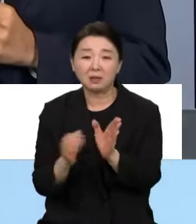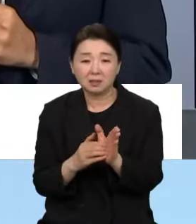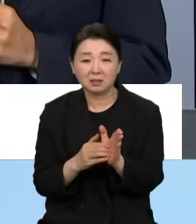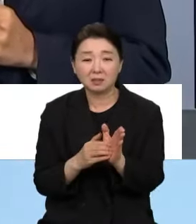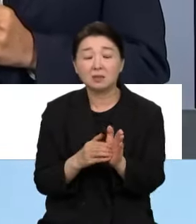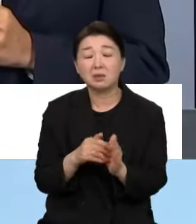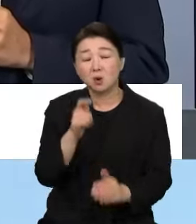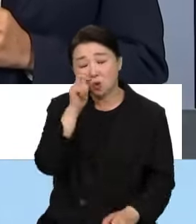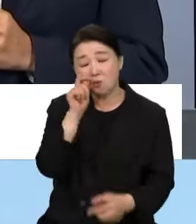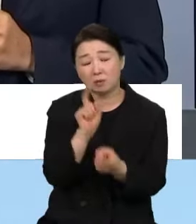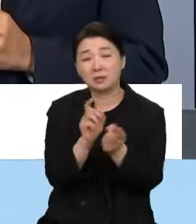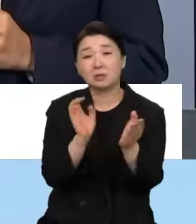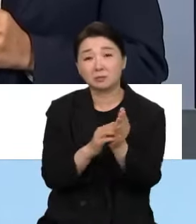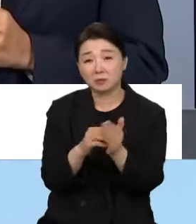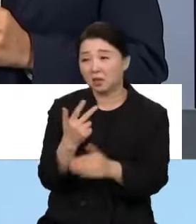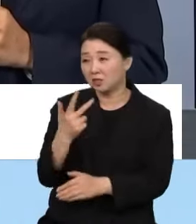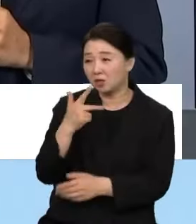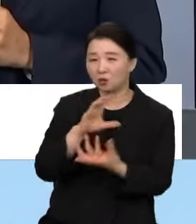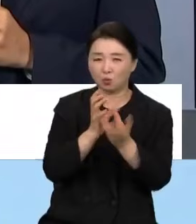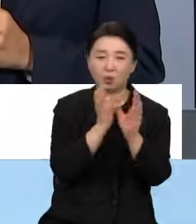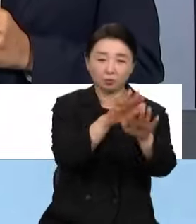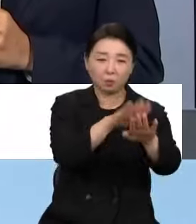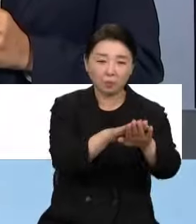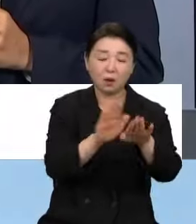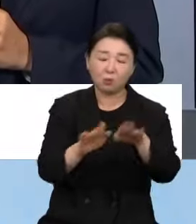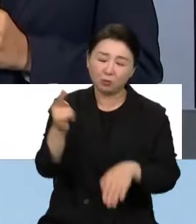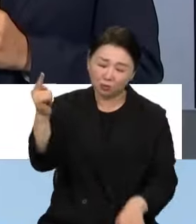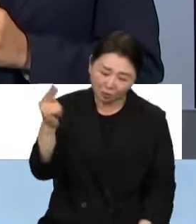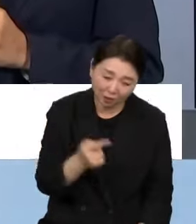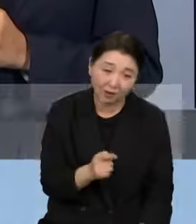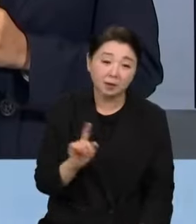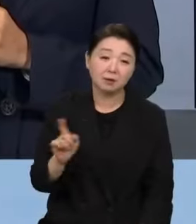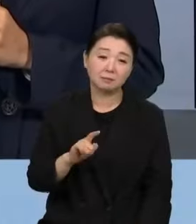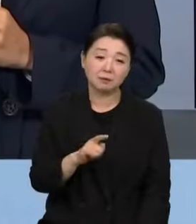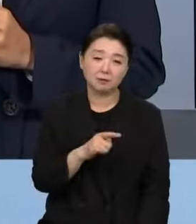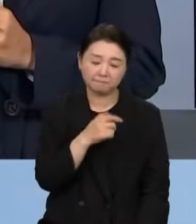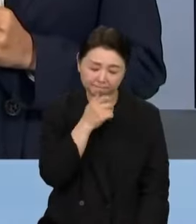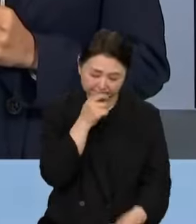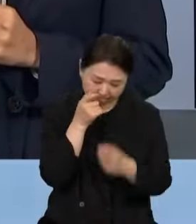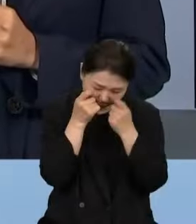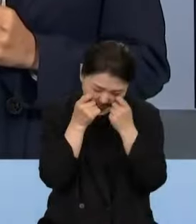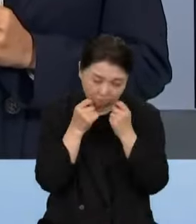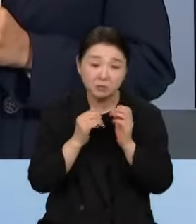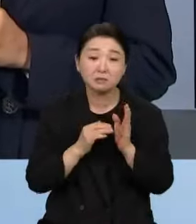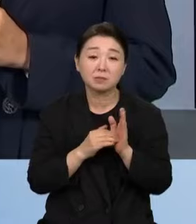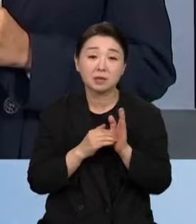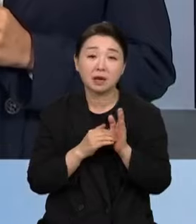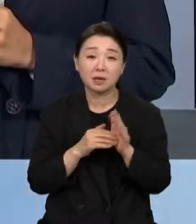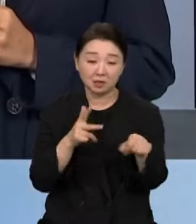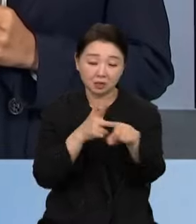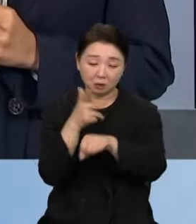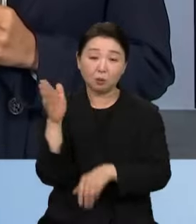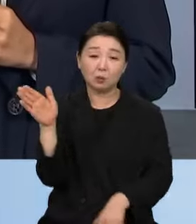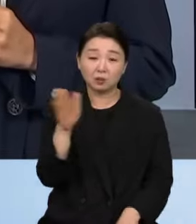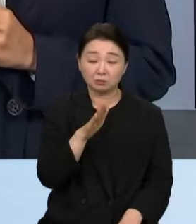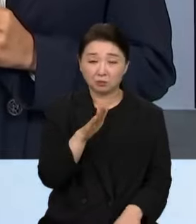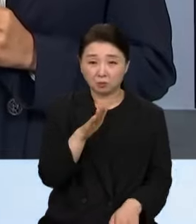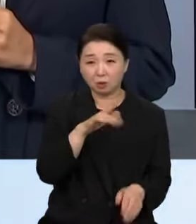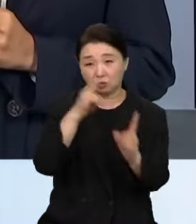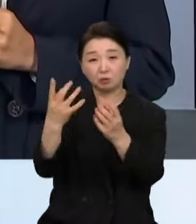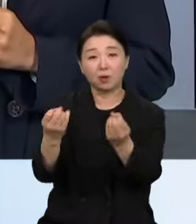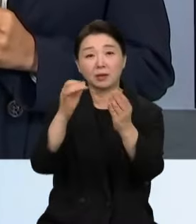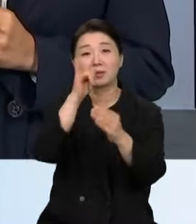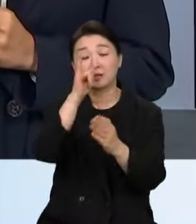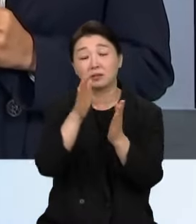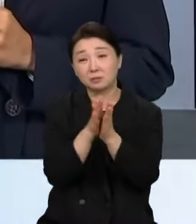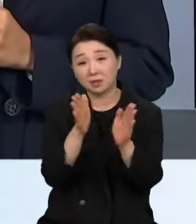내내 이곳을 찾아와서 꽃을 두고 갔는데 오늘도 역시나 찾아와서는 입을 막고 울었습니다. 조금 전 7시부터는 추모제가 시작돼서